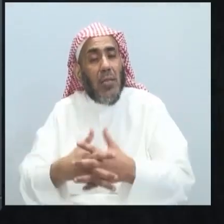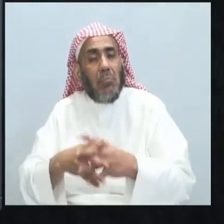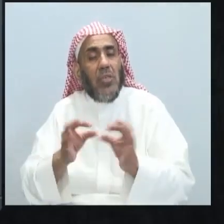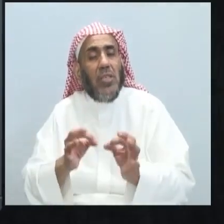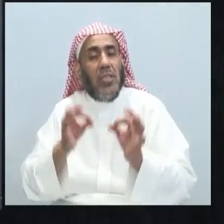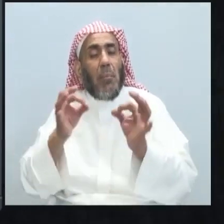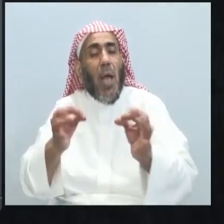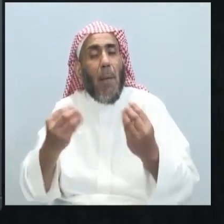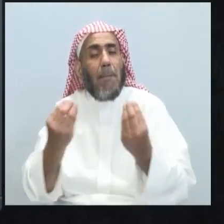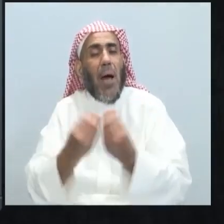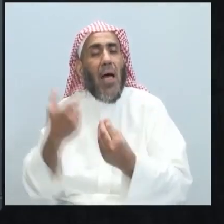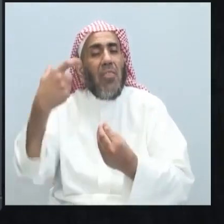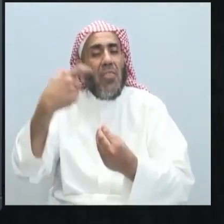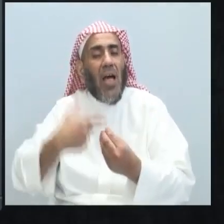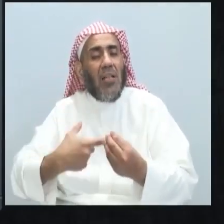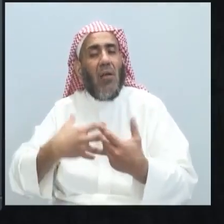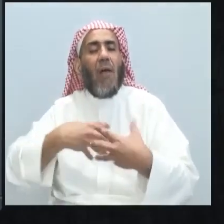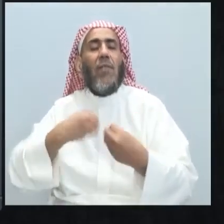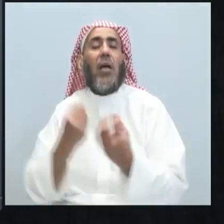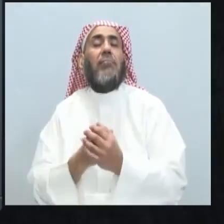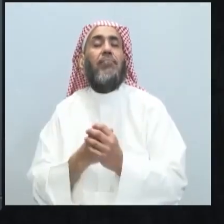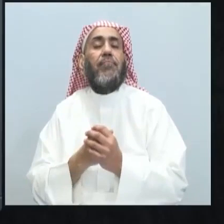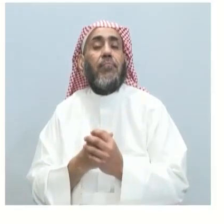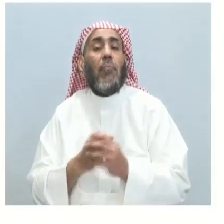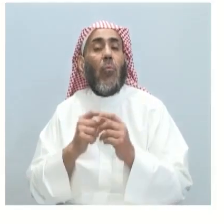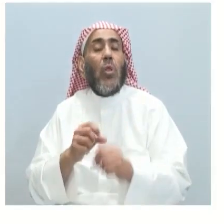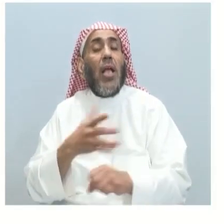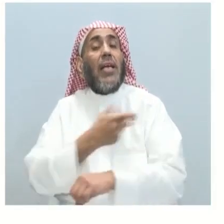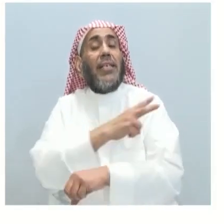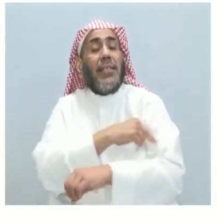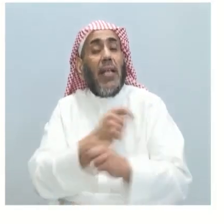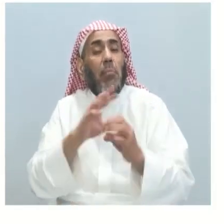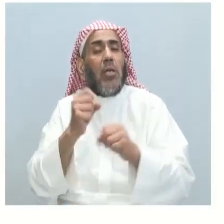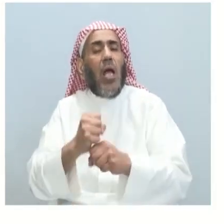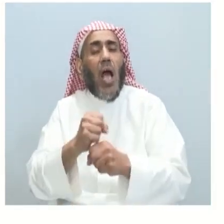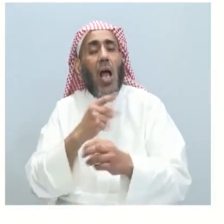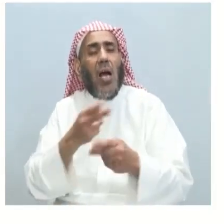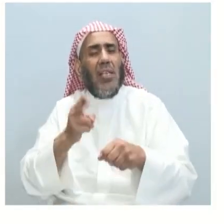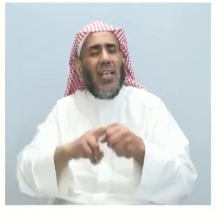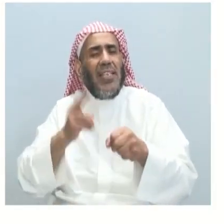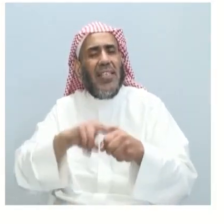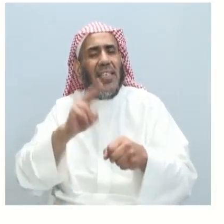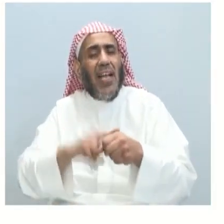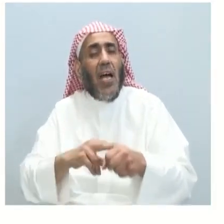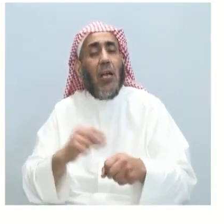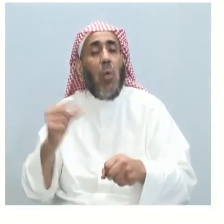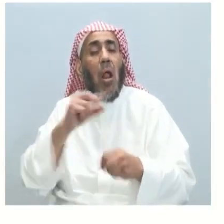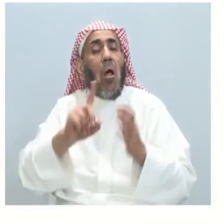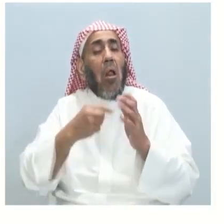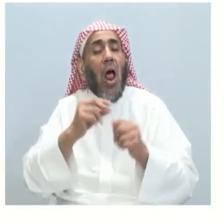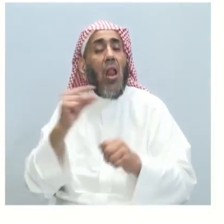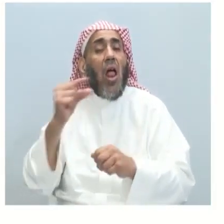مع الذات في حديثه هنا اعتمد العقاد في الابيات السابقه على تكرار الالفاظ كرر الالفاظ